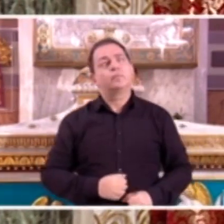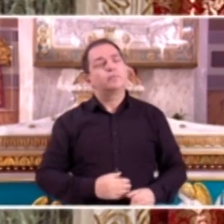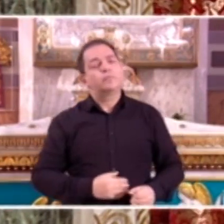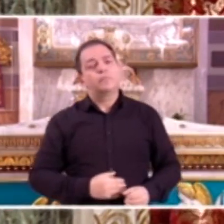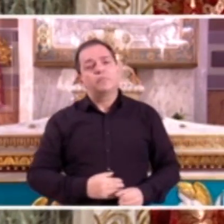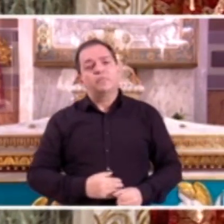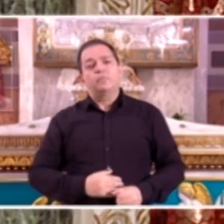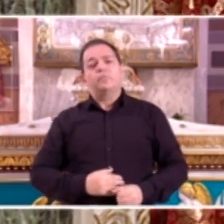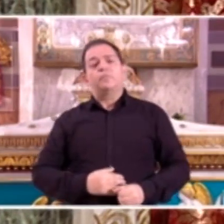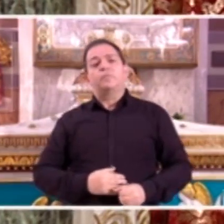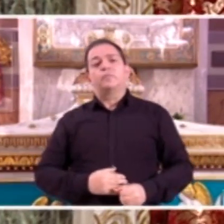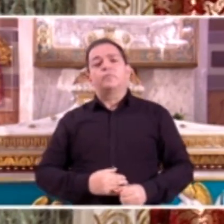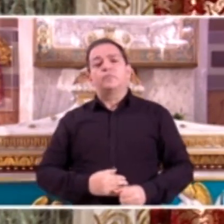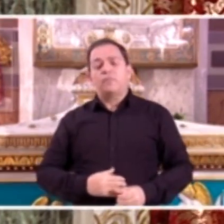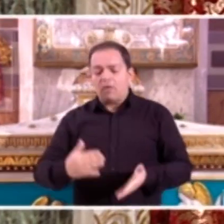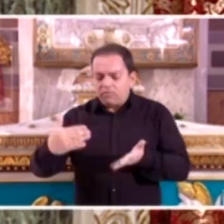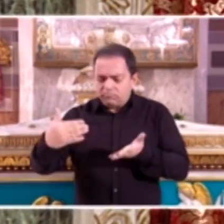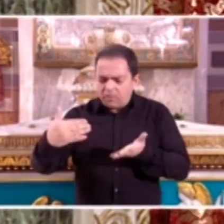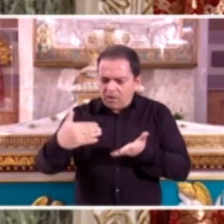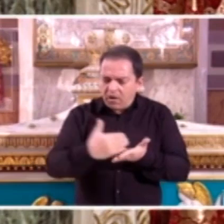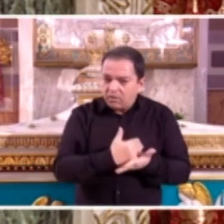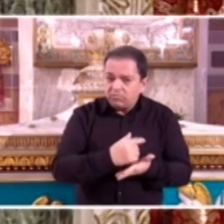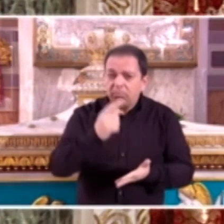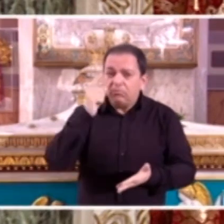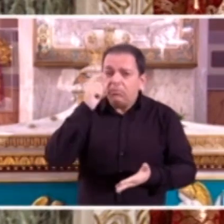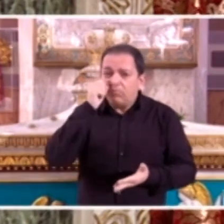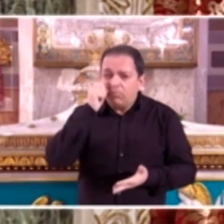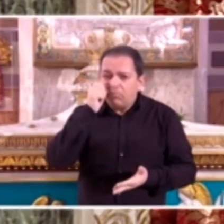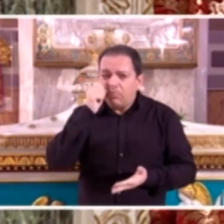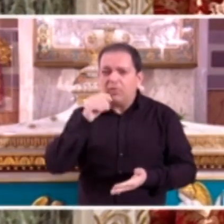Πατράς δόξη σου